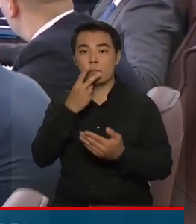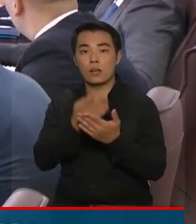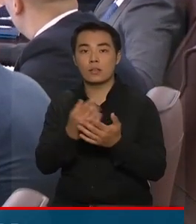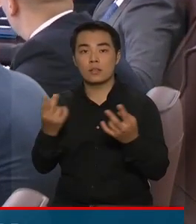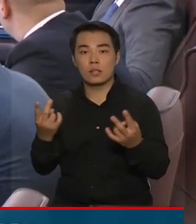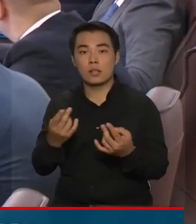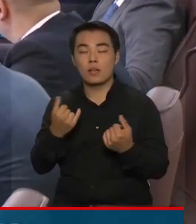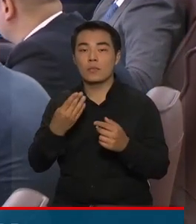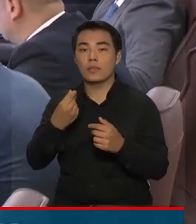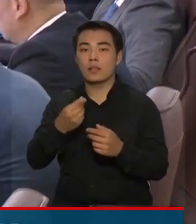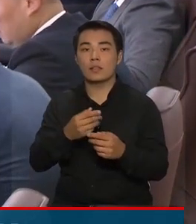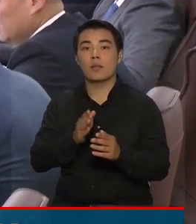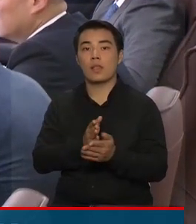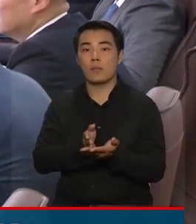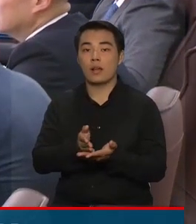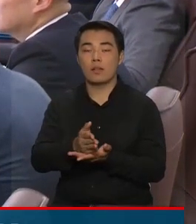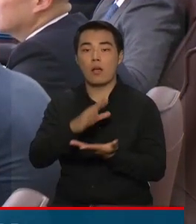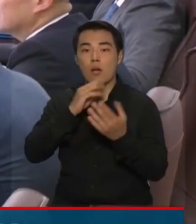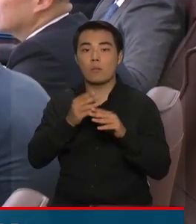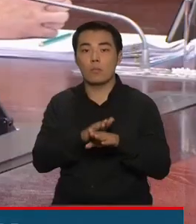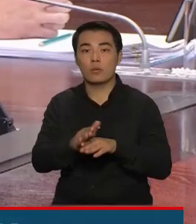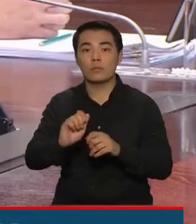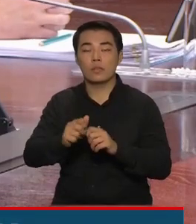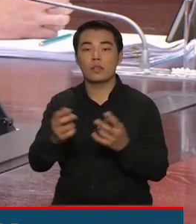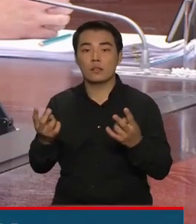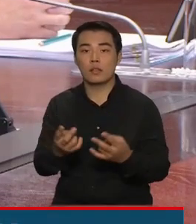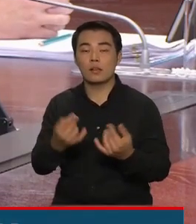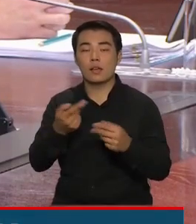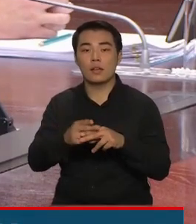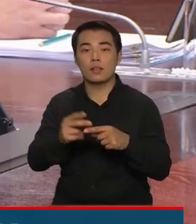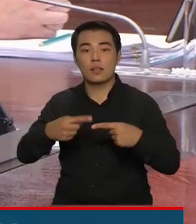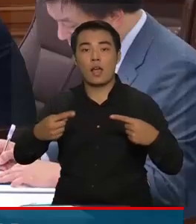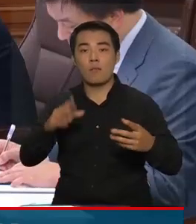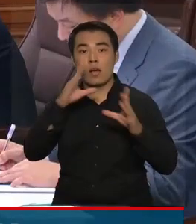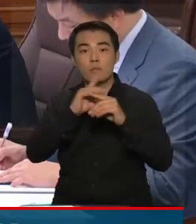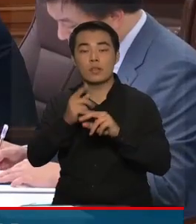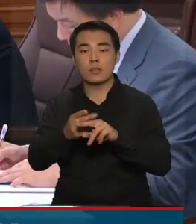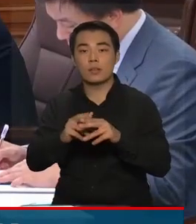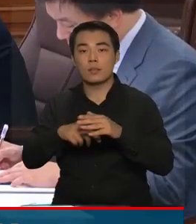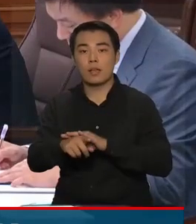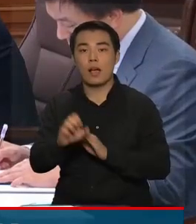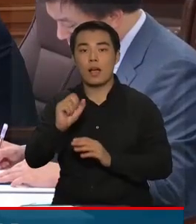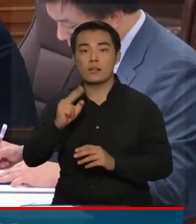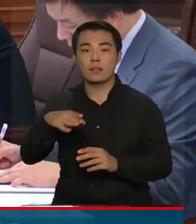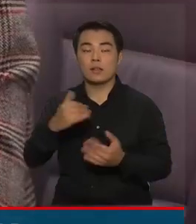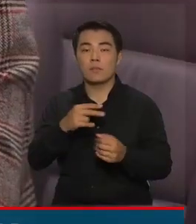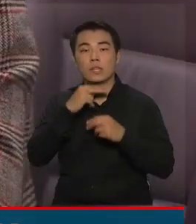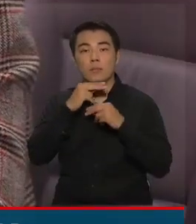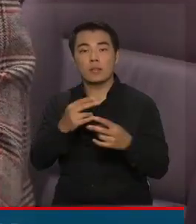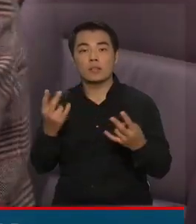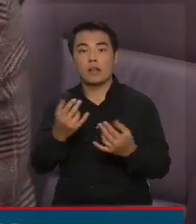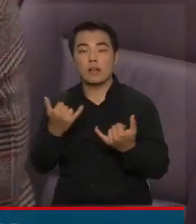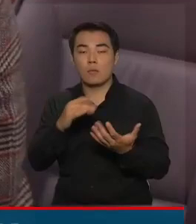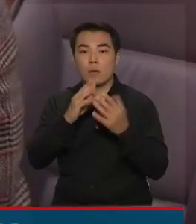тиіс. Субсидияларды толық көлемде төлеу керек. Осындайда ілік болса, іліп әкетер әккілердің де әрекетін бақылау керек.